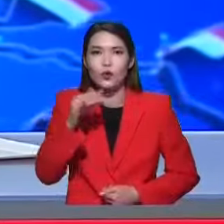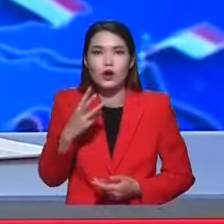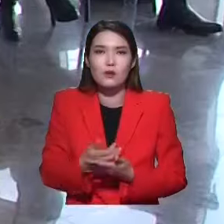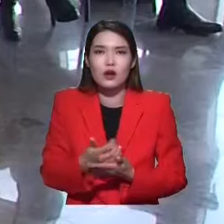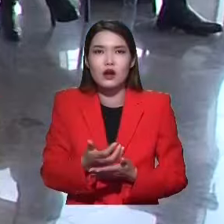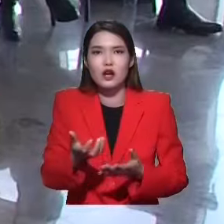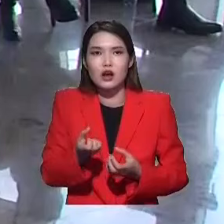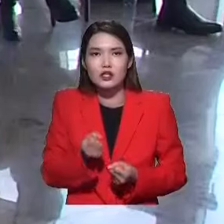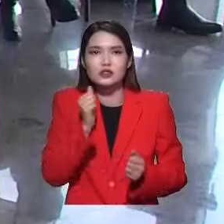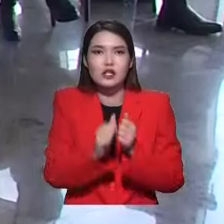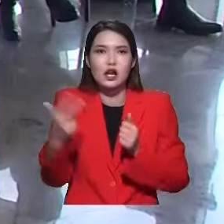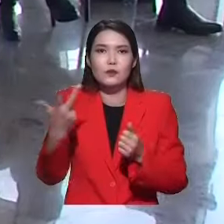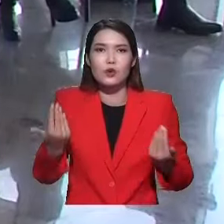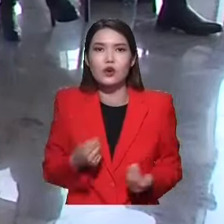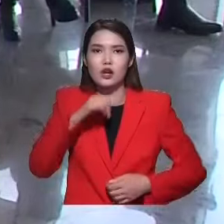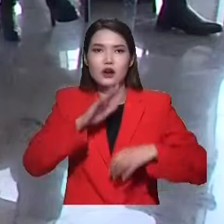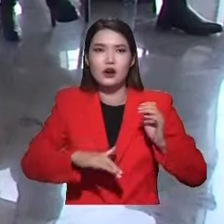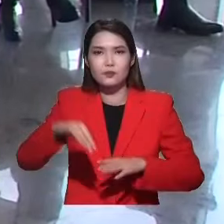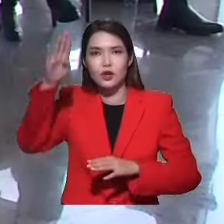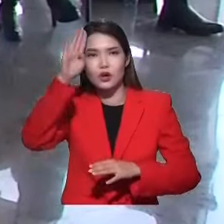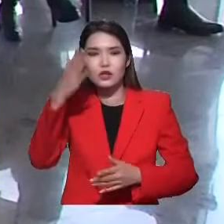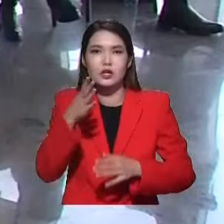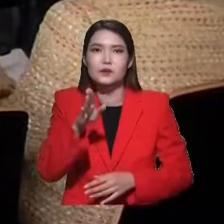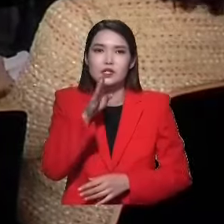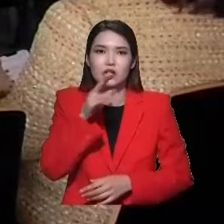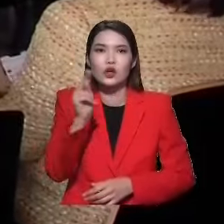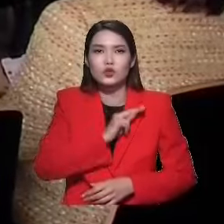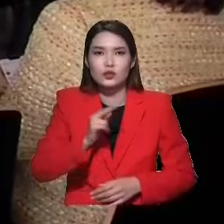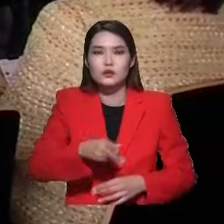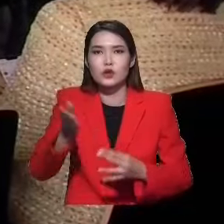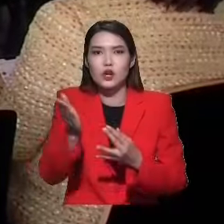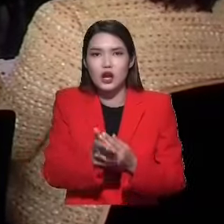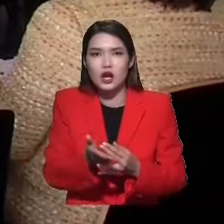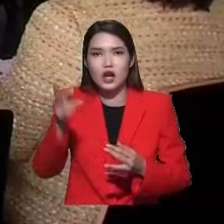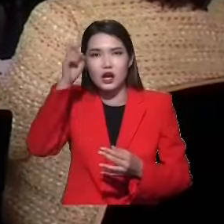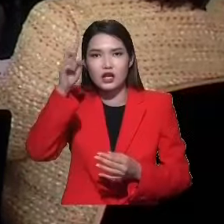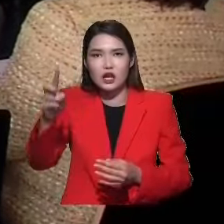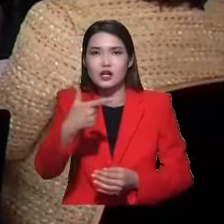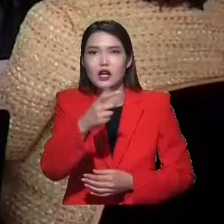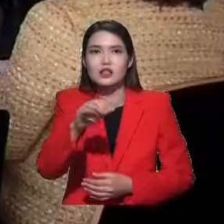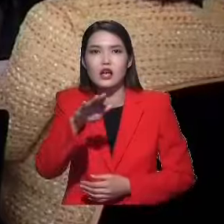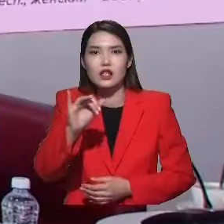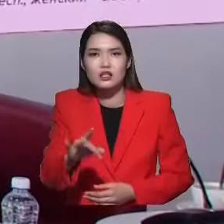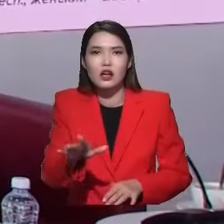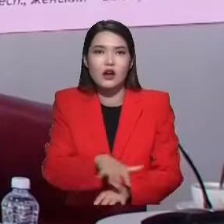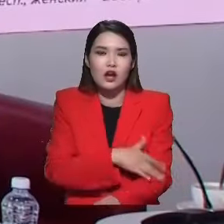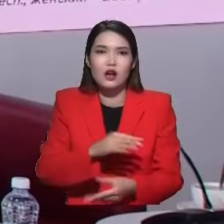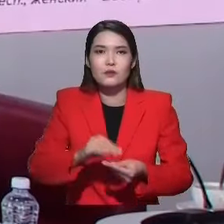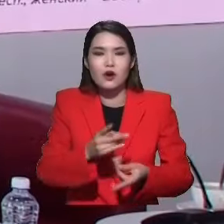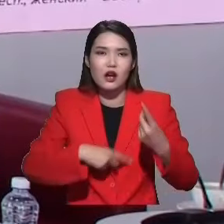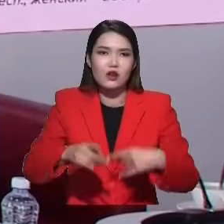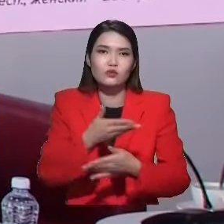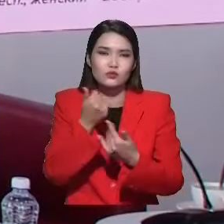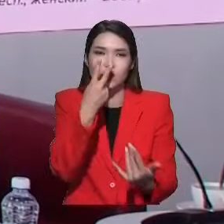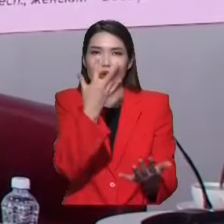алады. Әрбір үшінші тұрғын мамандықтарды ұлдың немесе қыздың жұмысы деп бөледі. Бұл еліміздегі гендерлік саясаттың әлі де қалыпқа келмегенін